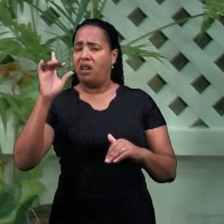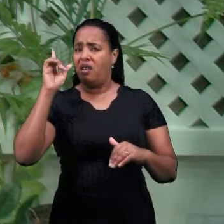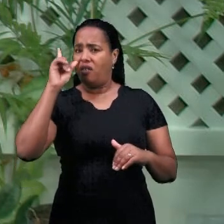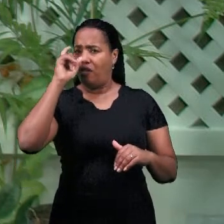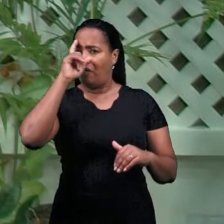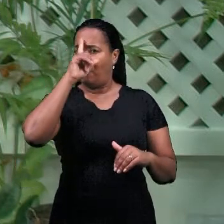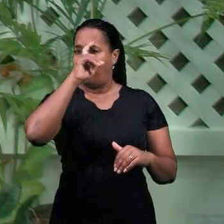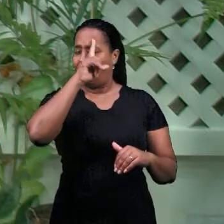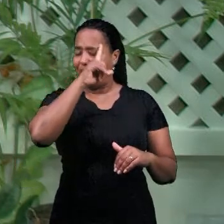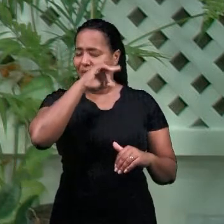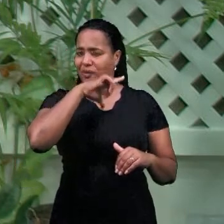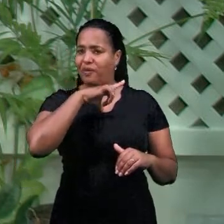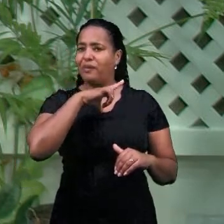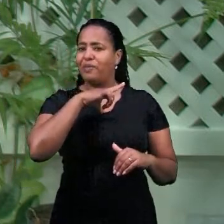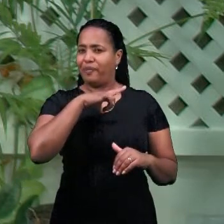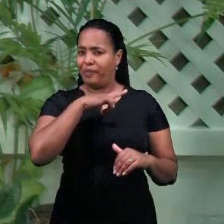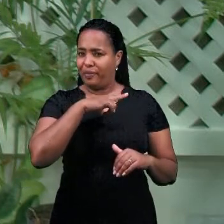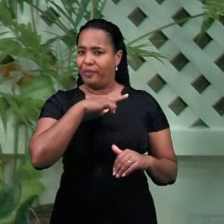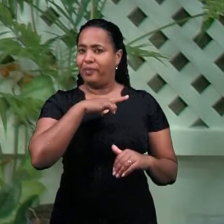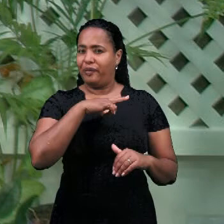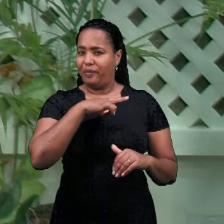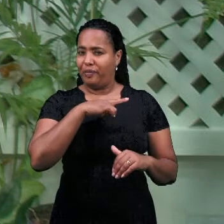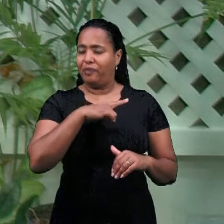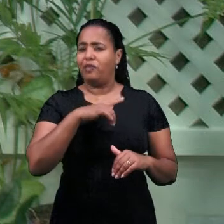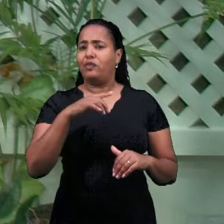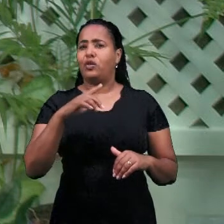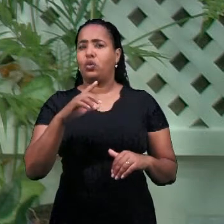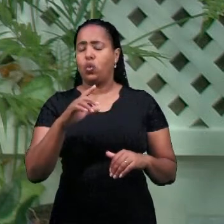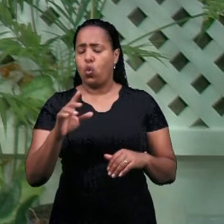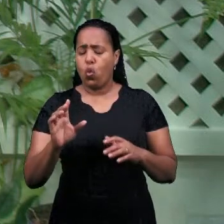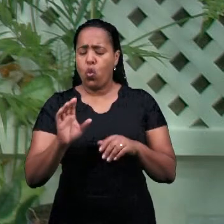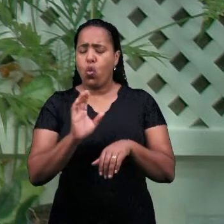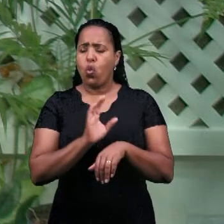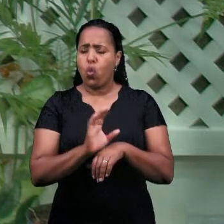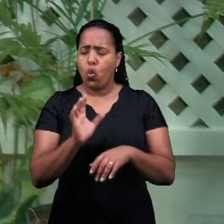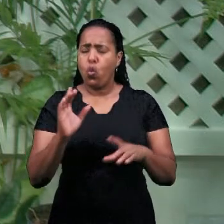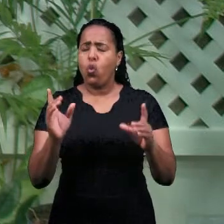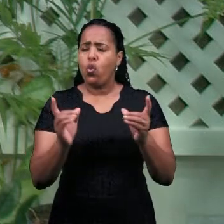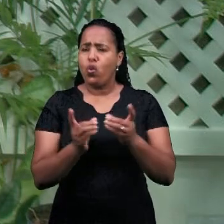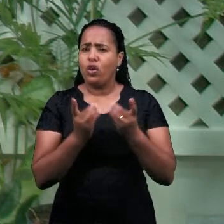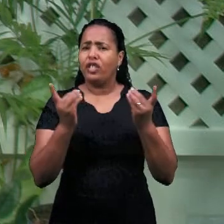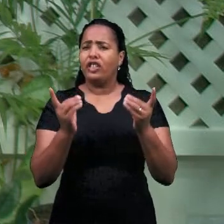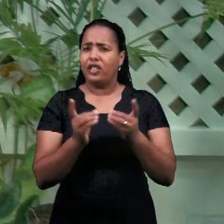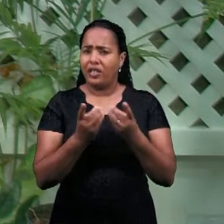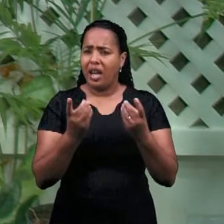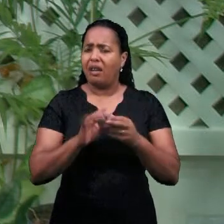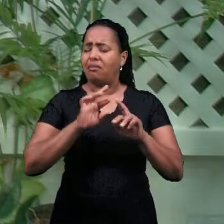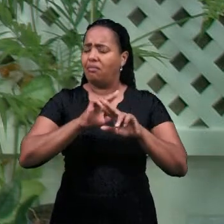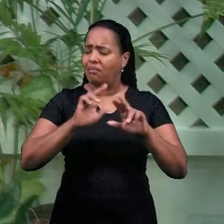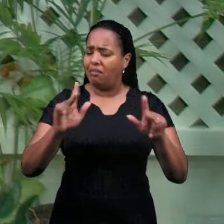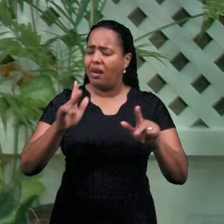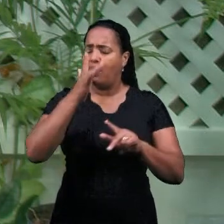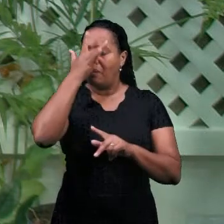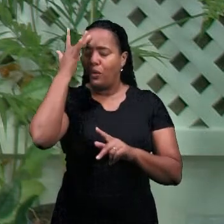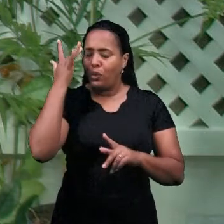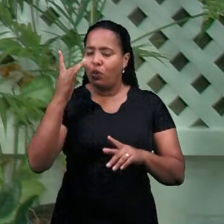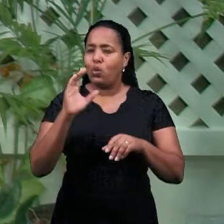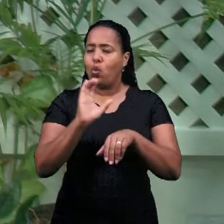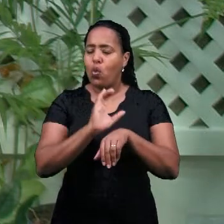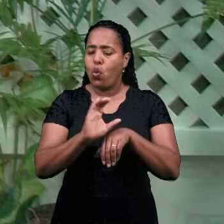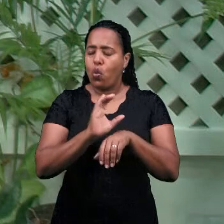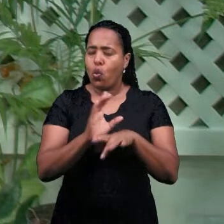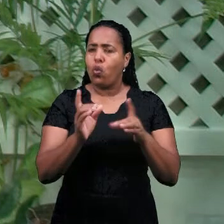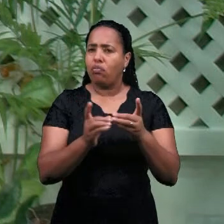dans l'enseignement. J'ai fait des cursus de pédagogie, beaucoup d'autres ont fait aussi. Ça, c'est